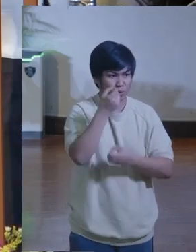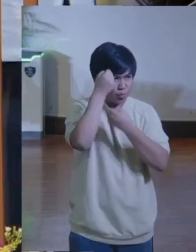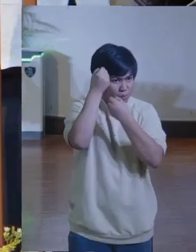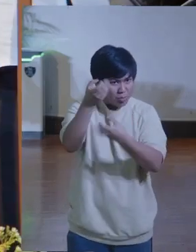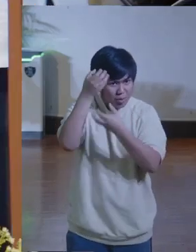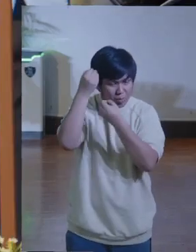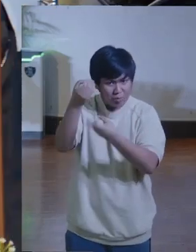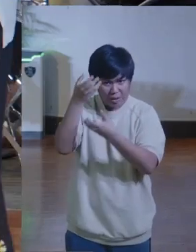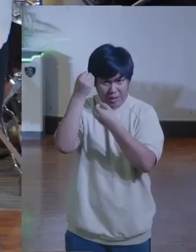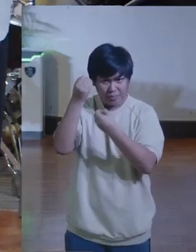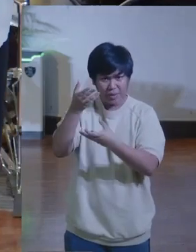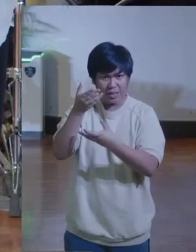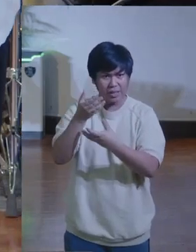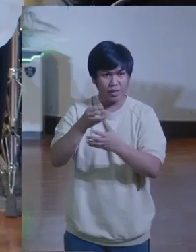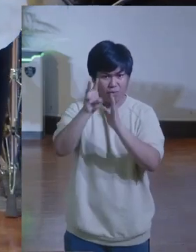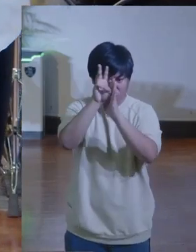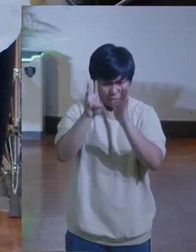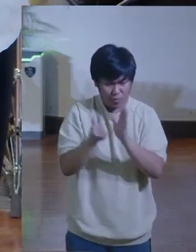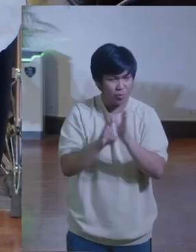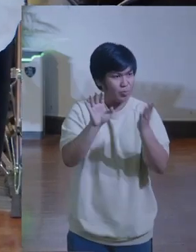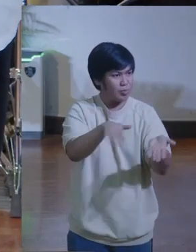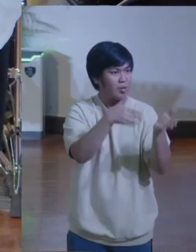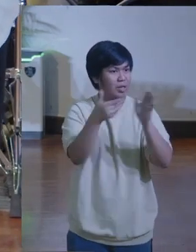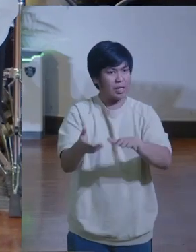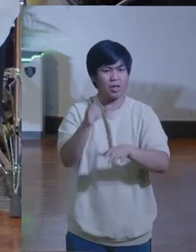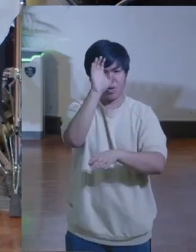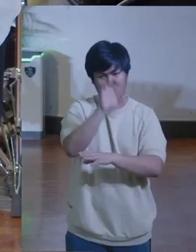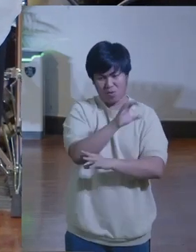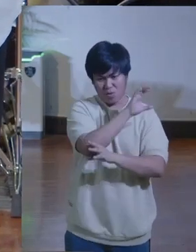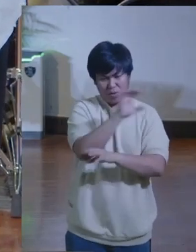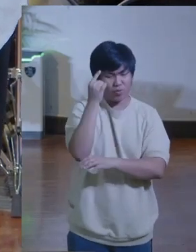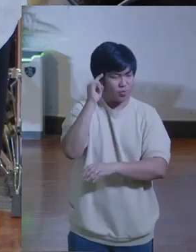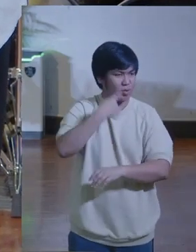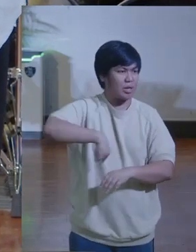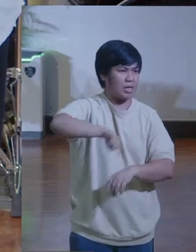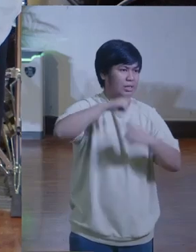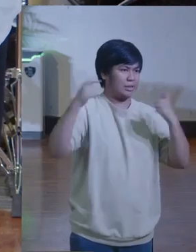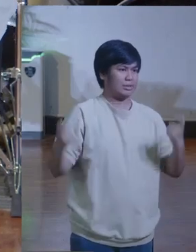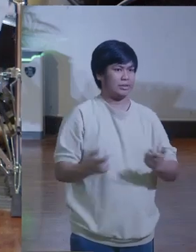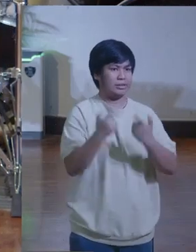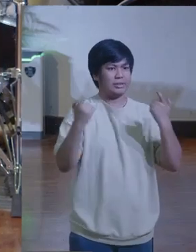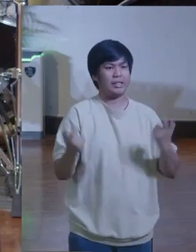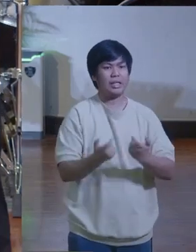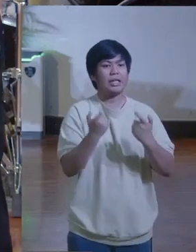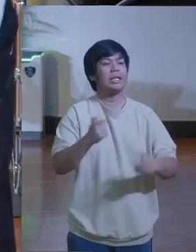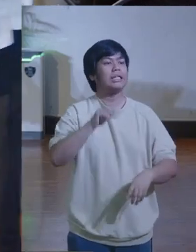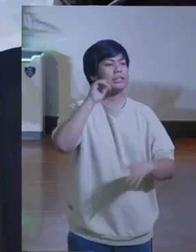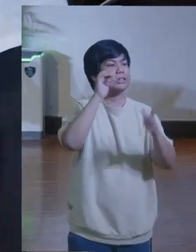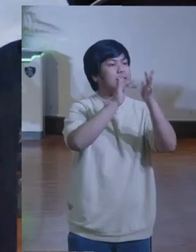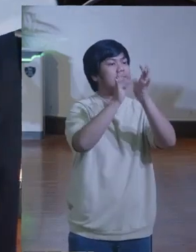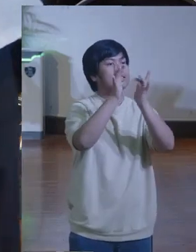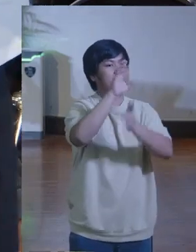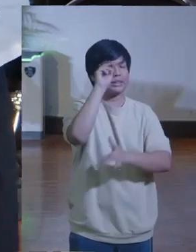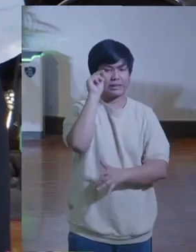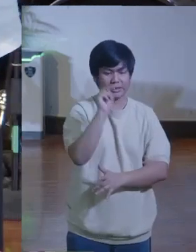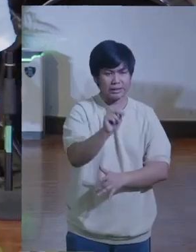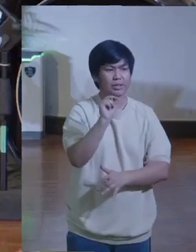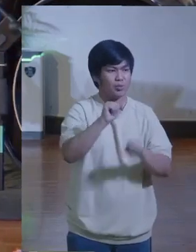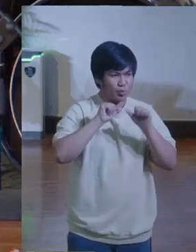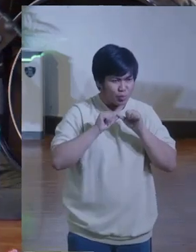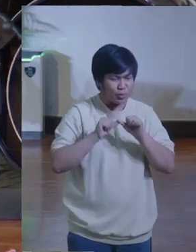kanyang pagsunod sa kalooban ng Diyos upang siya'y mamatay sa krus para sa ating mga pagkakautang sa Kanya. Kinakailangan ng kanyang